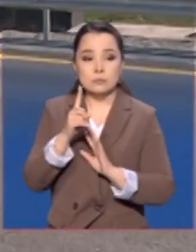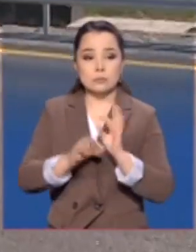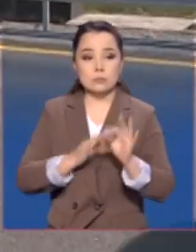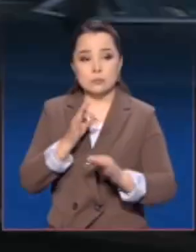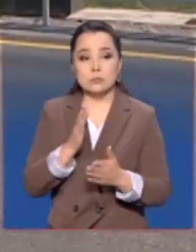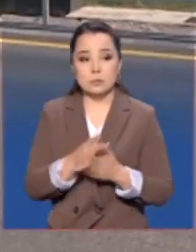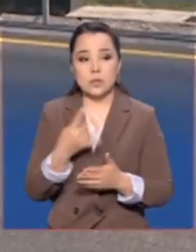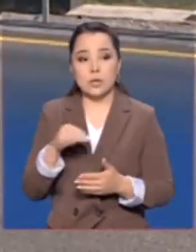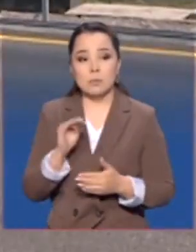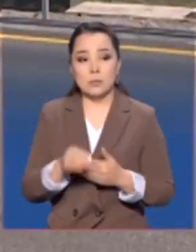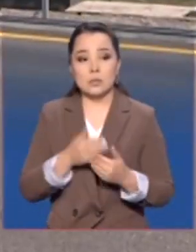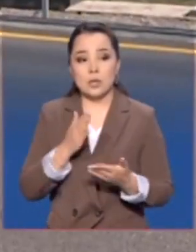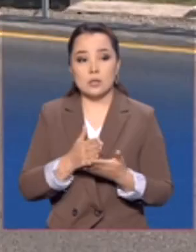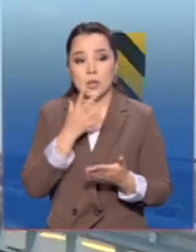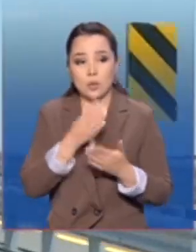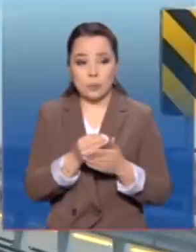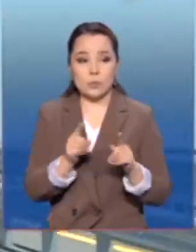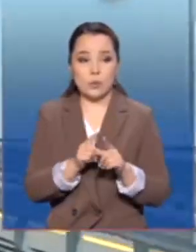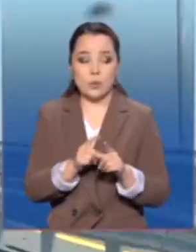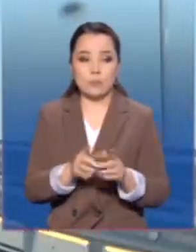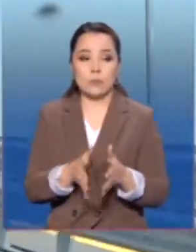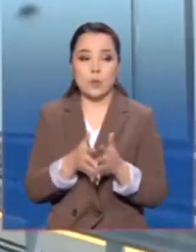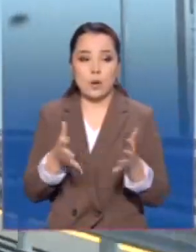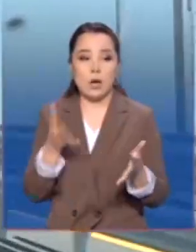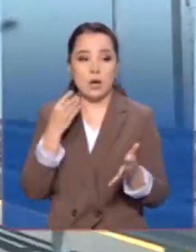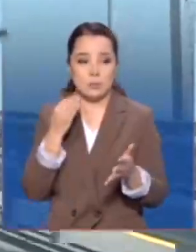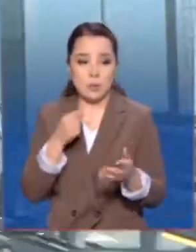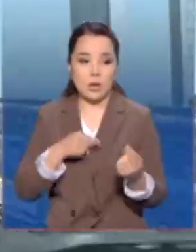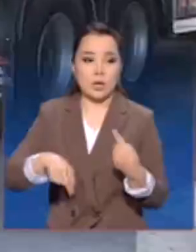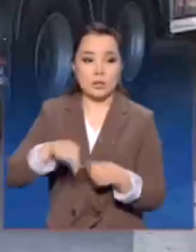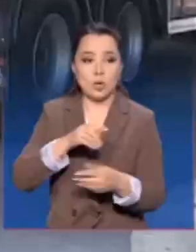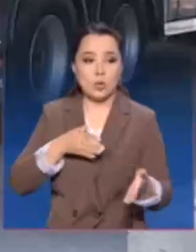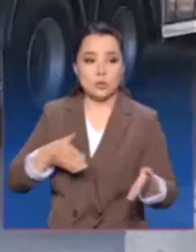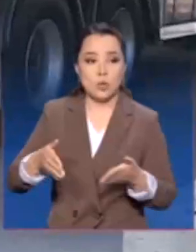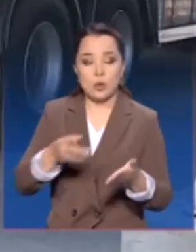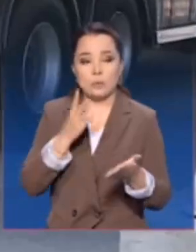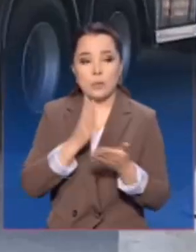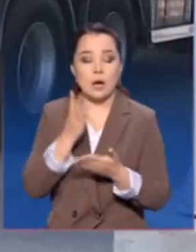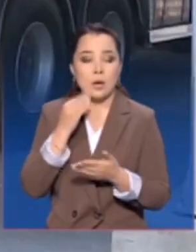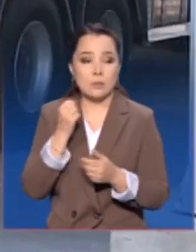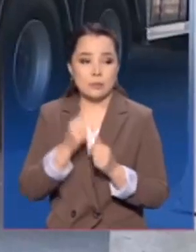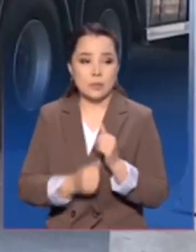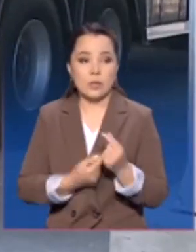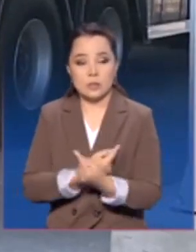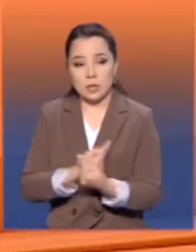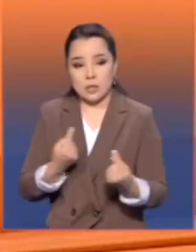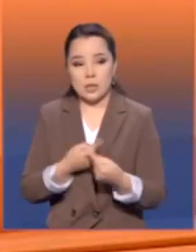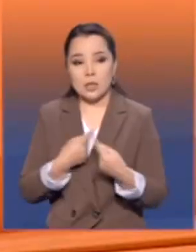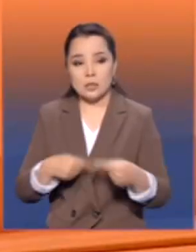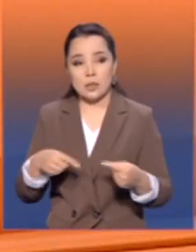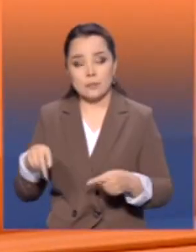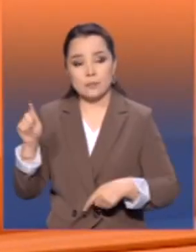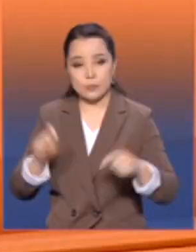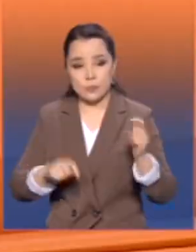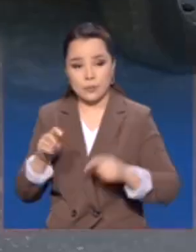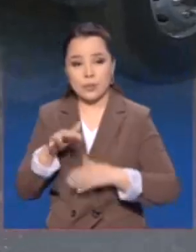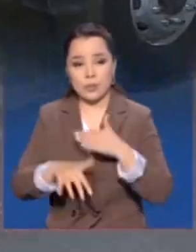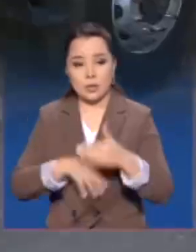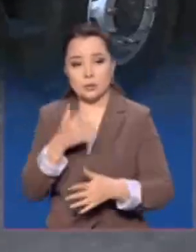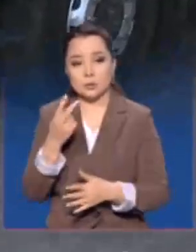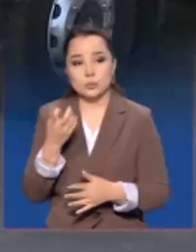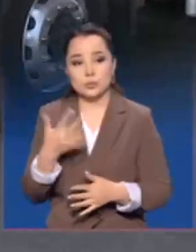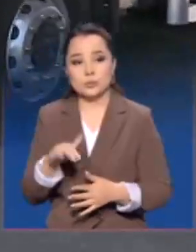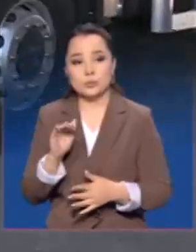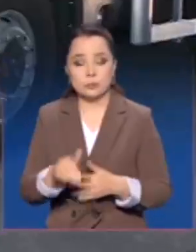40 мыңға жуық көлік дәл осы үлкен Алматы айналма жолымен жеткізілмек. Ал Алматыға күн сайын өзге елді мекендерден ағылатын